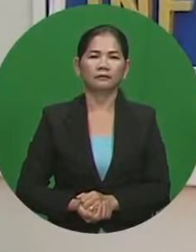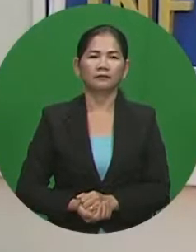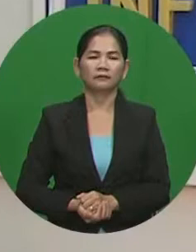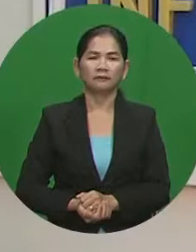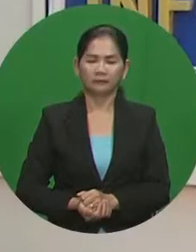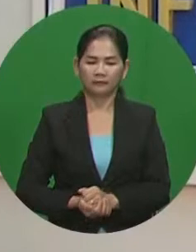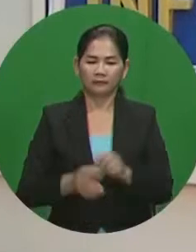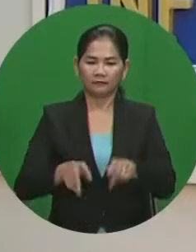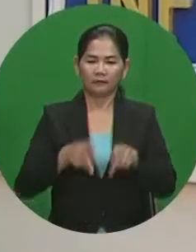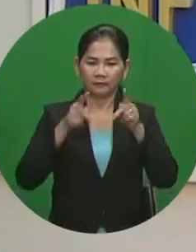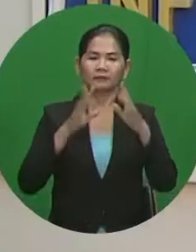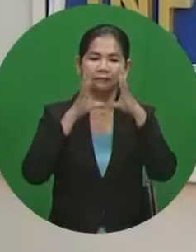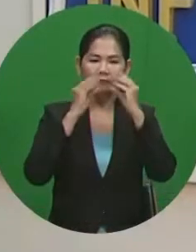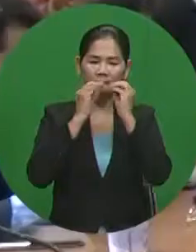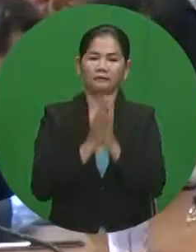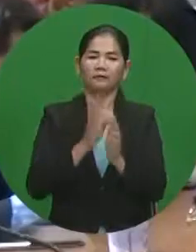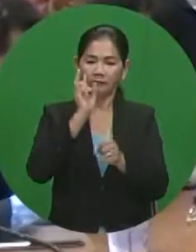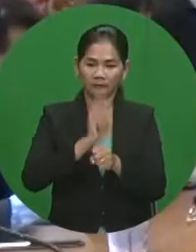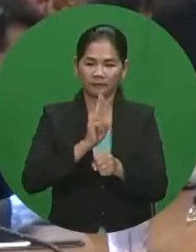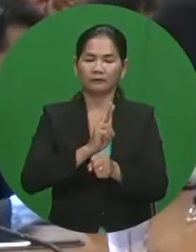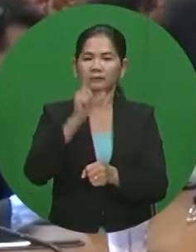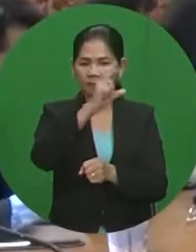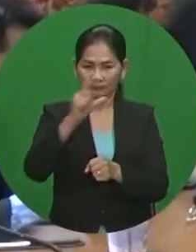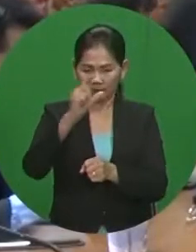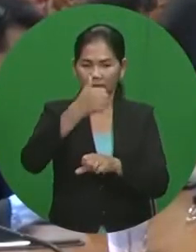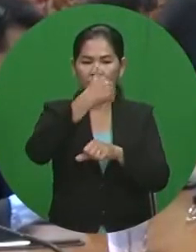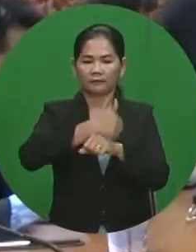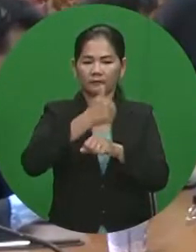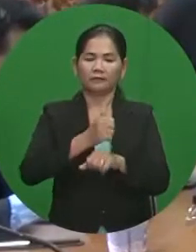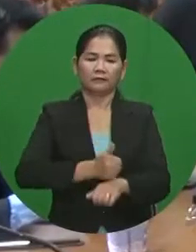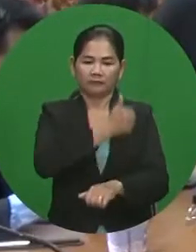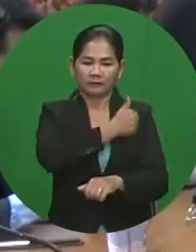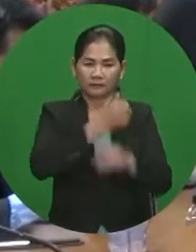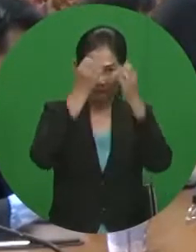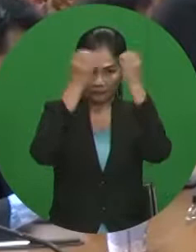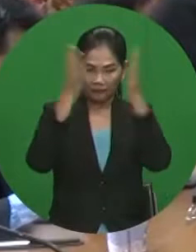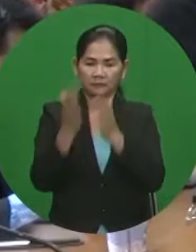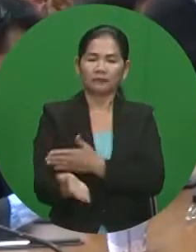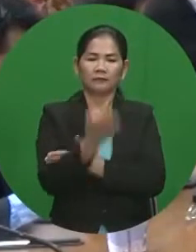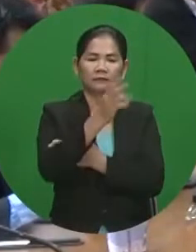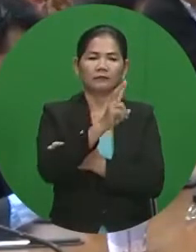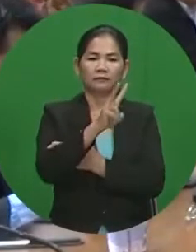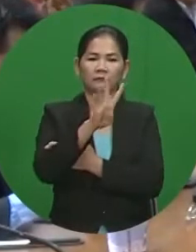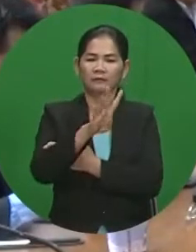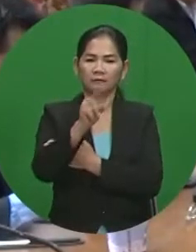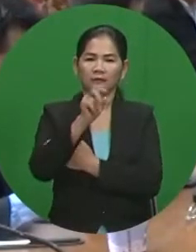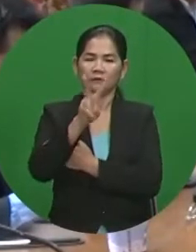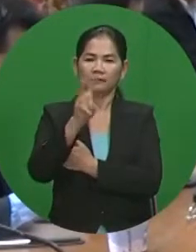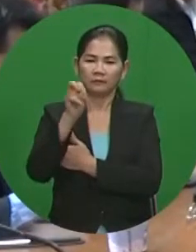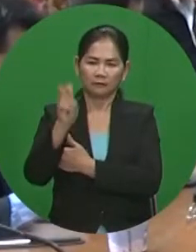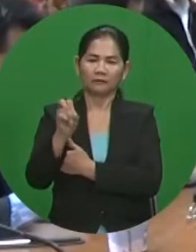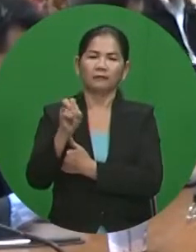នៅក្នុងឱកាសនៃកិច្ចប្រជុំសាមញ្ញប្រចាំសប្តាហ៍របស់ថ្នាក់ដឹកនាំក្រសួងព័ត៌មាននាព្រឹកថ្ងៃទី24ខែកុម្ភៈ